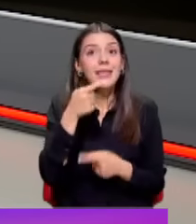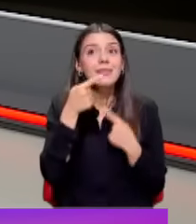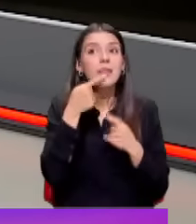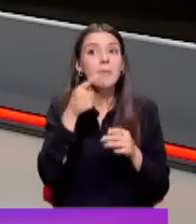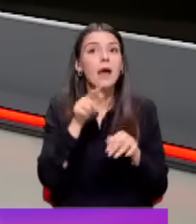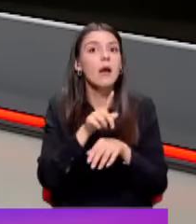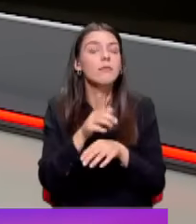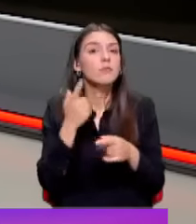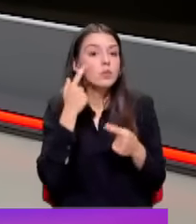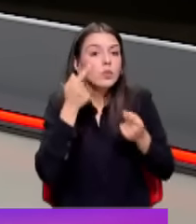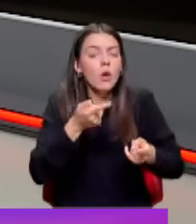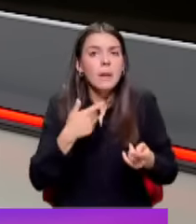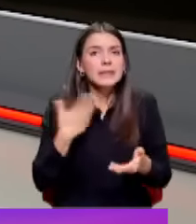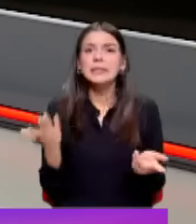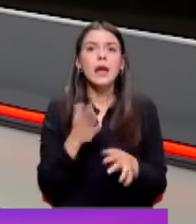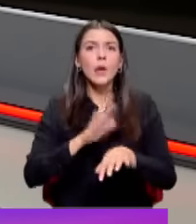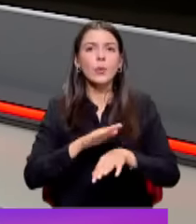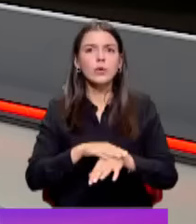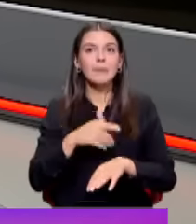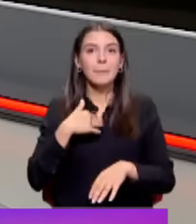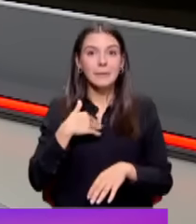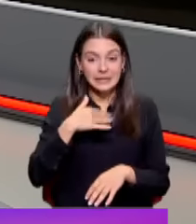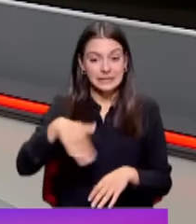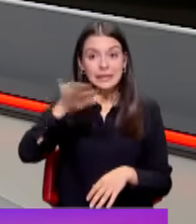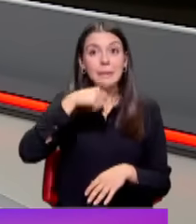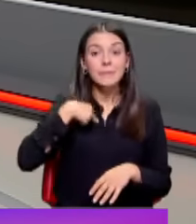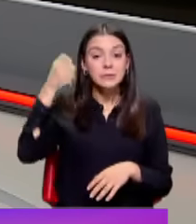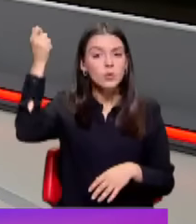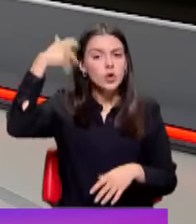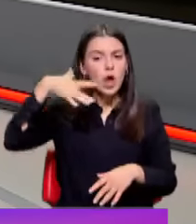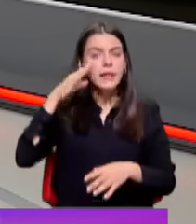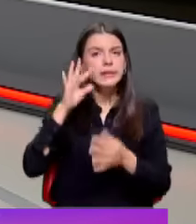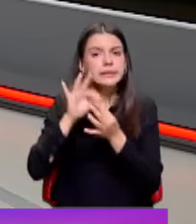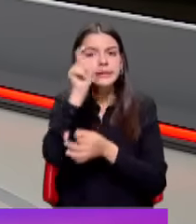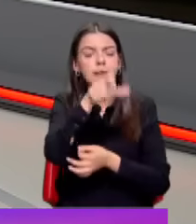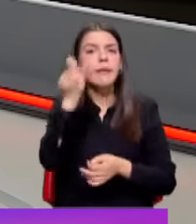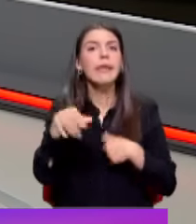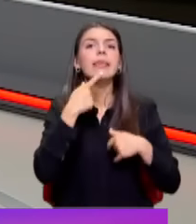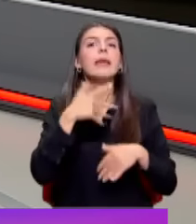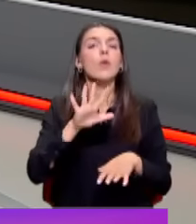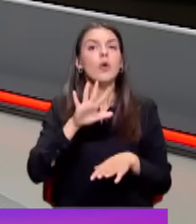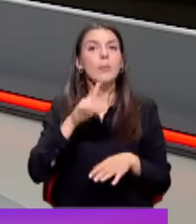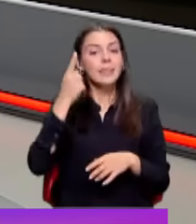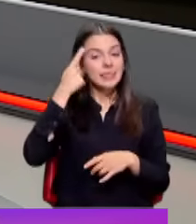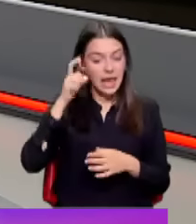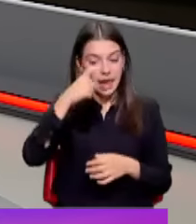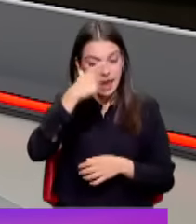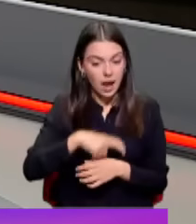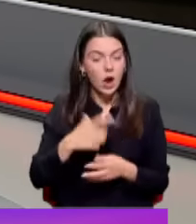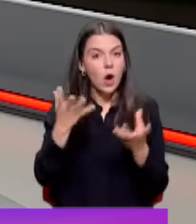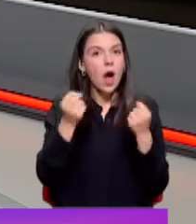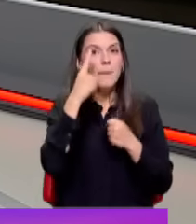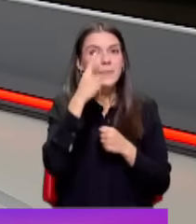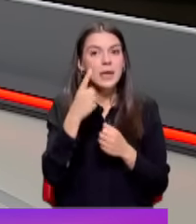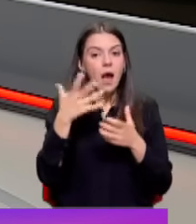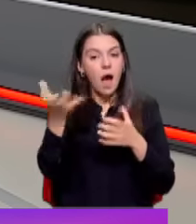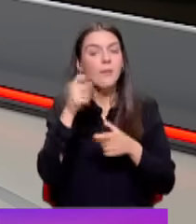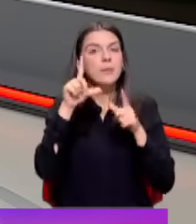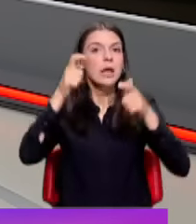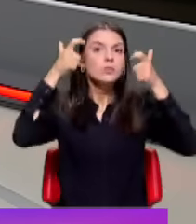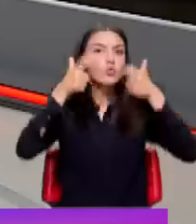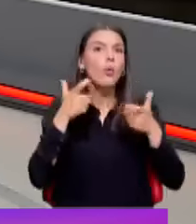biz ne yapıyoruz? Biz diyorum, bakın, bizi yönetenler demiyorum sadece, çünkü bu bireysel olarak da almamız gereken bir